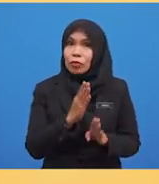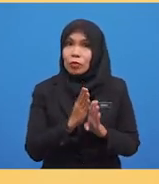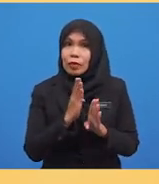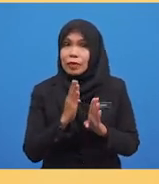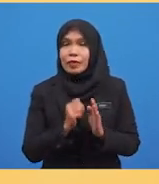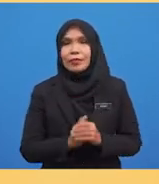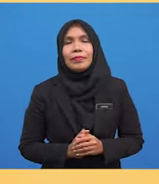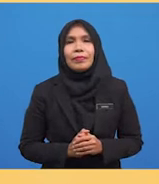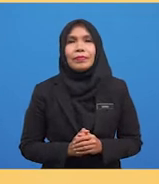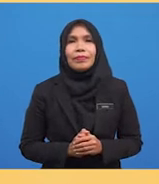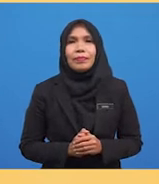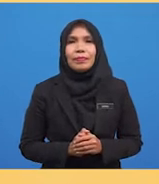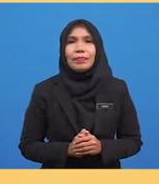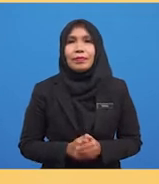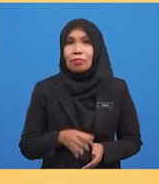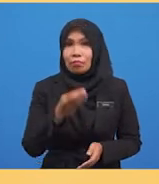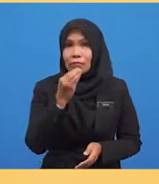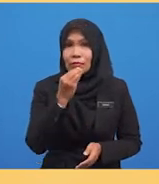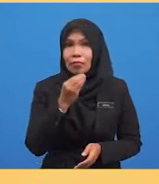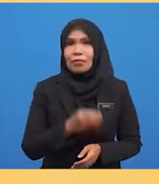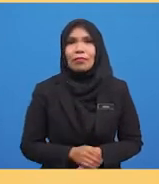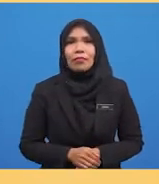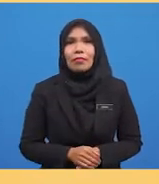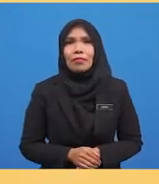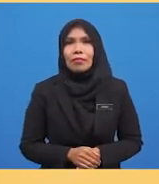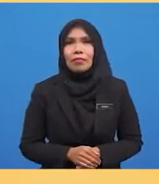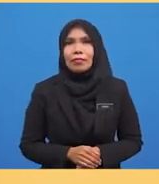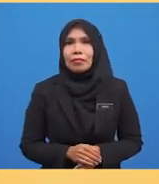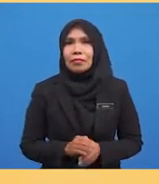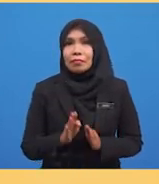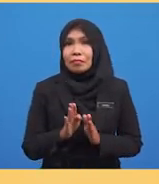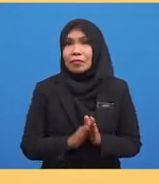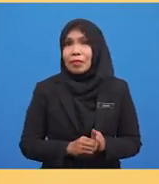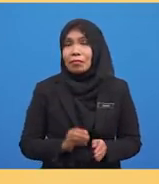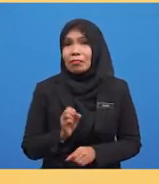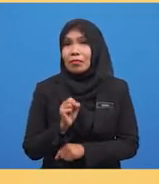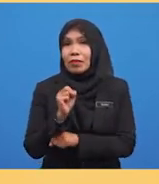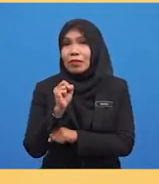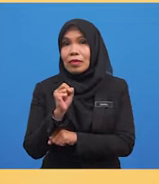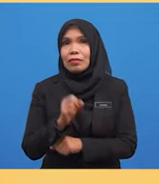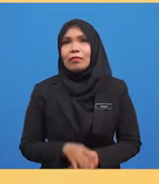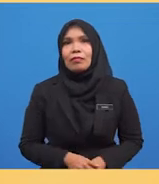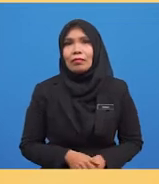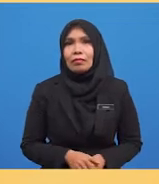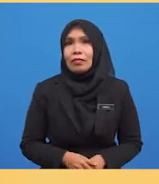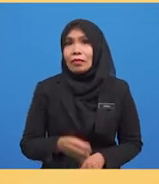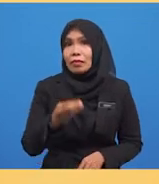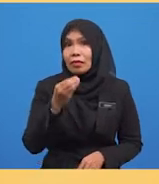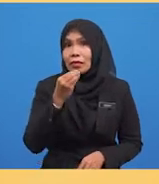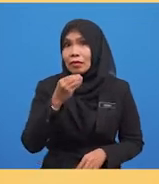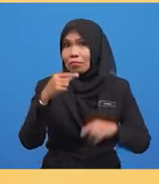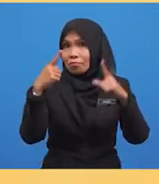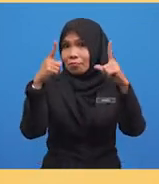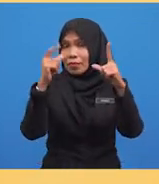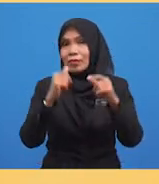santap istiadat. Perkataan santap diulang sebanyak 2 kali dalam baris yang